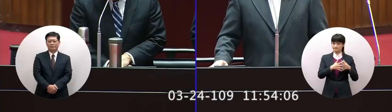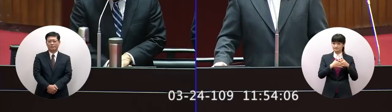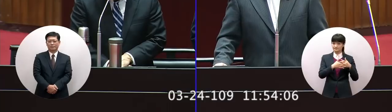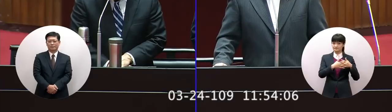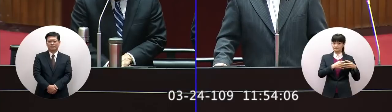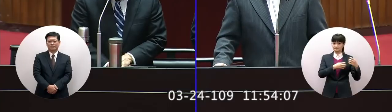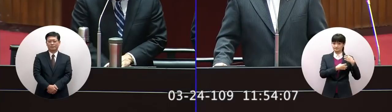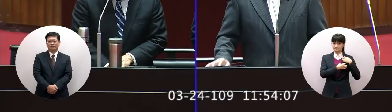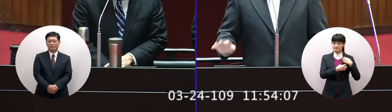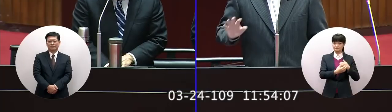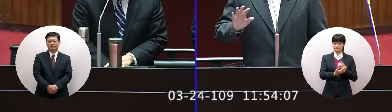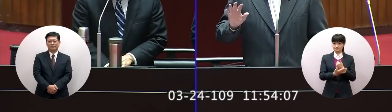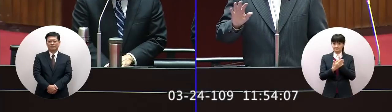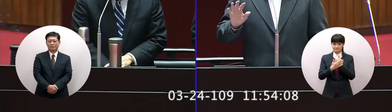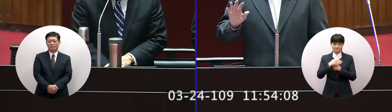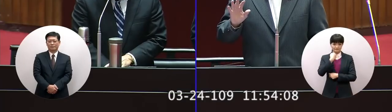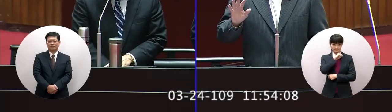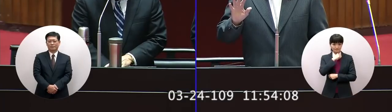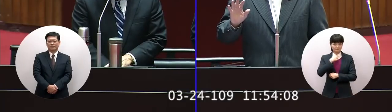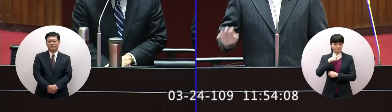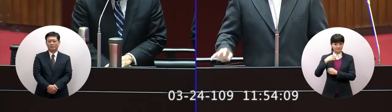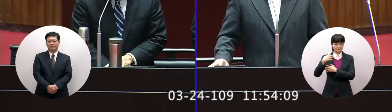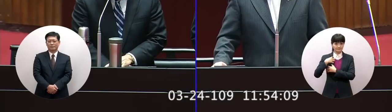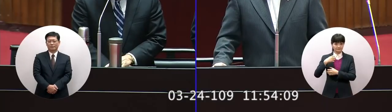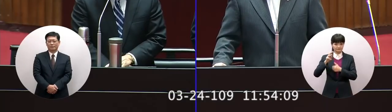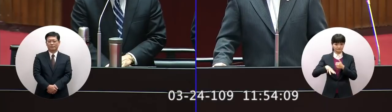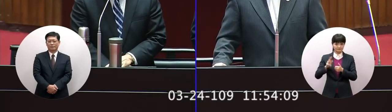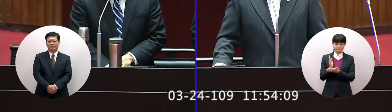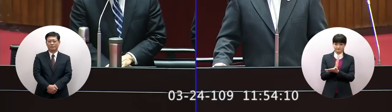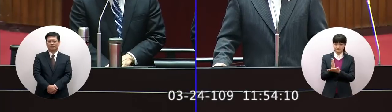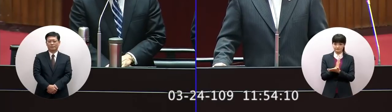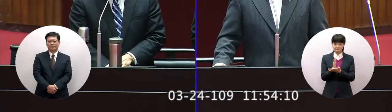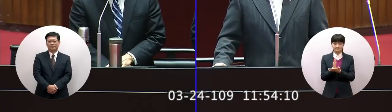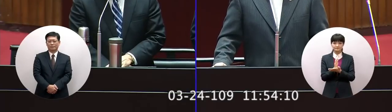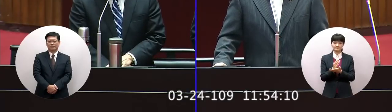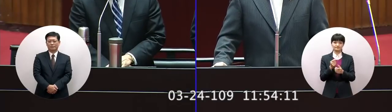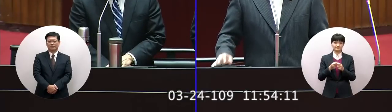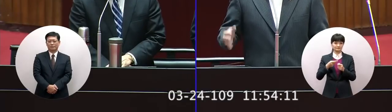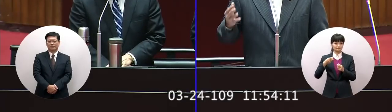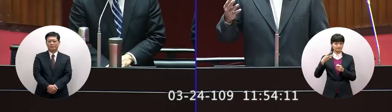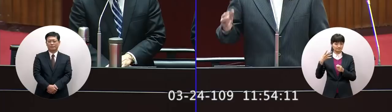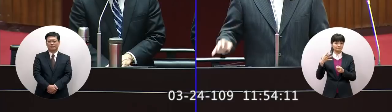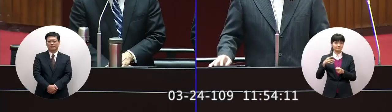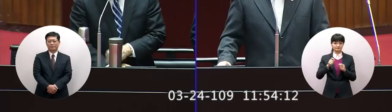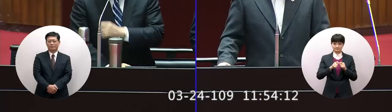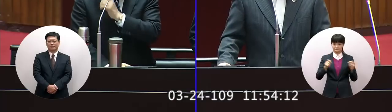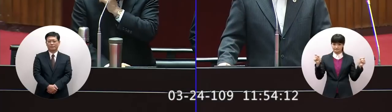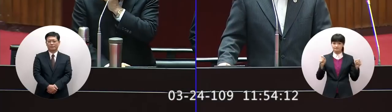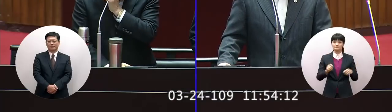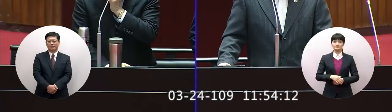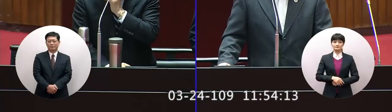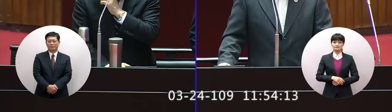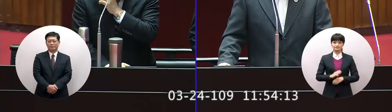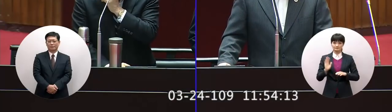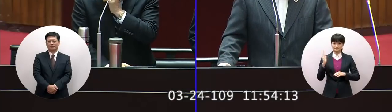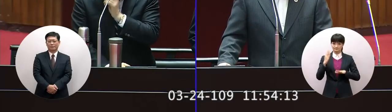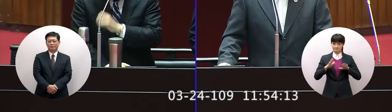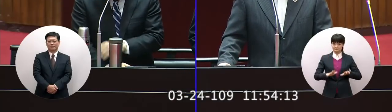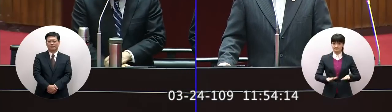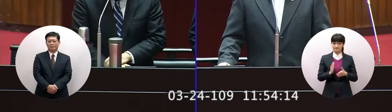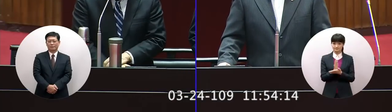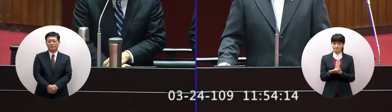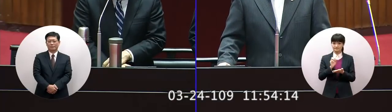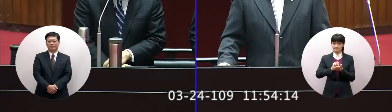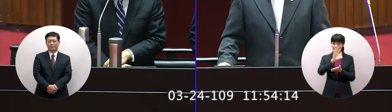来协助我们基本战力建立的评估已经行之有年，但是这次评估的报告